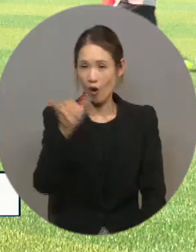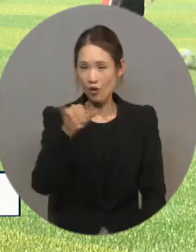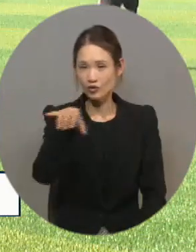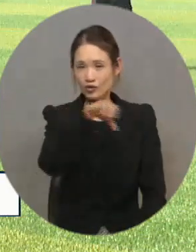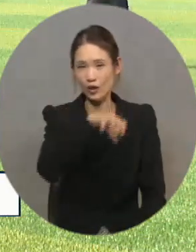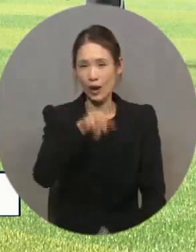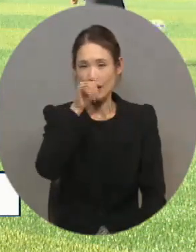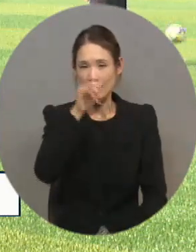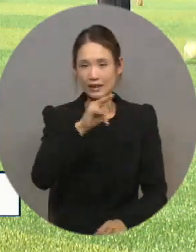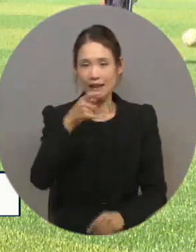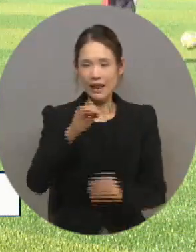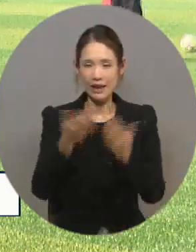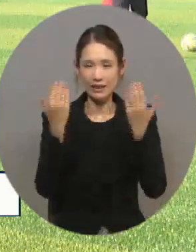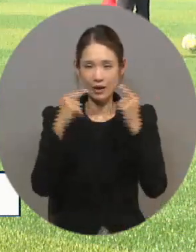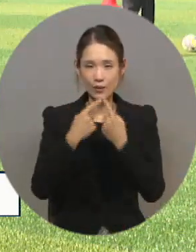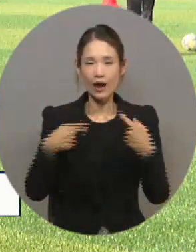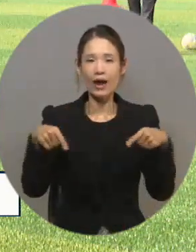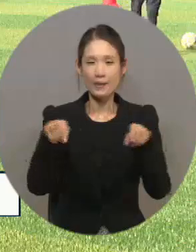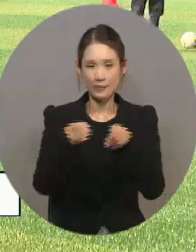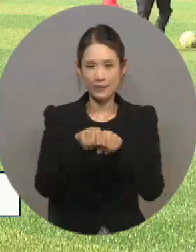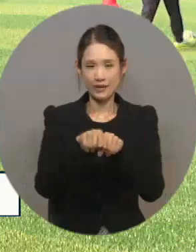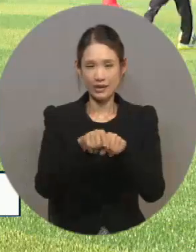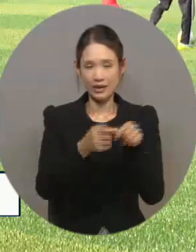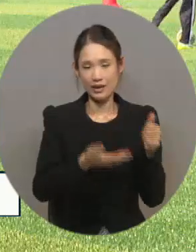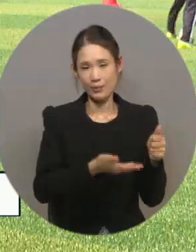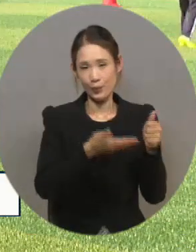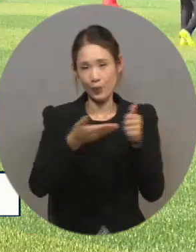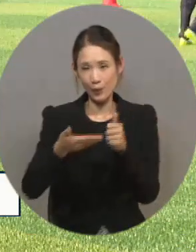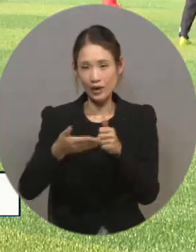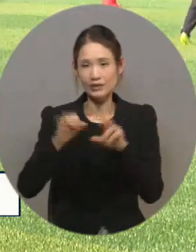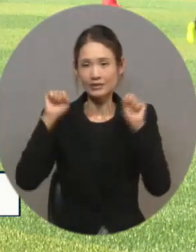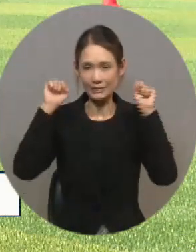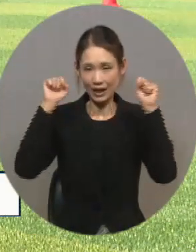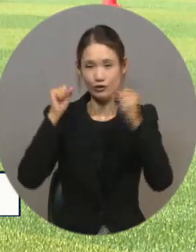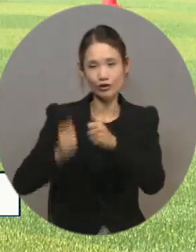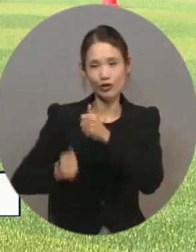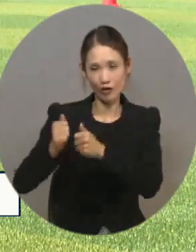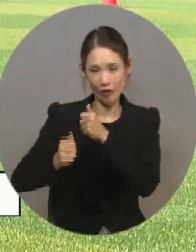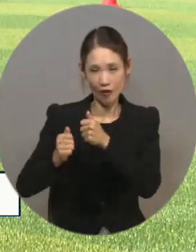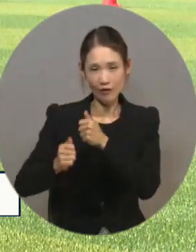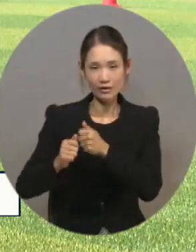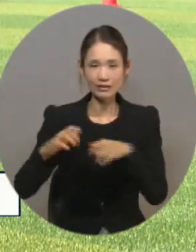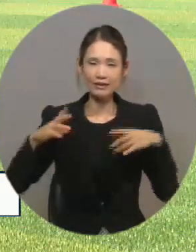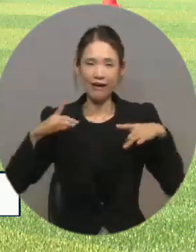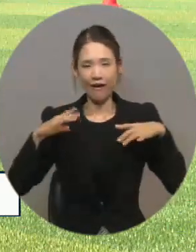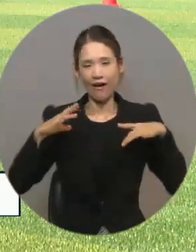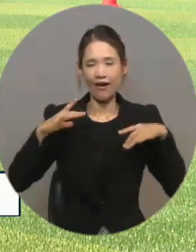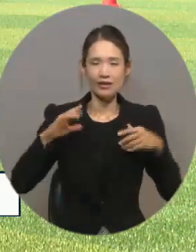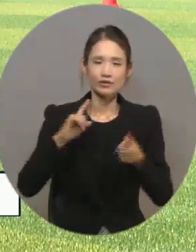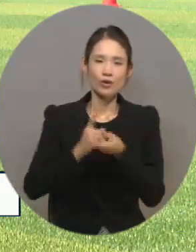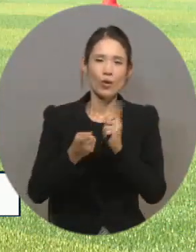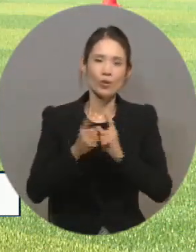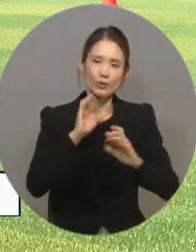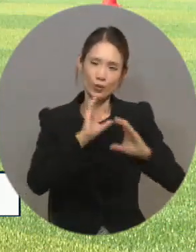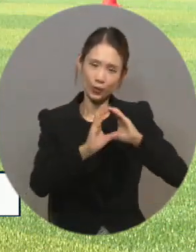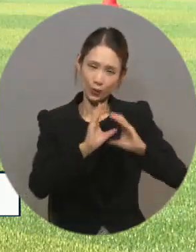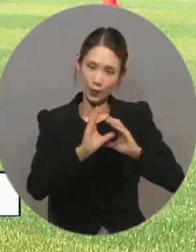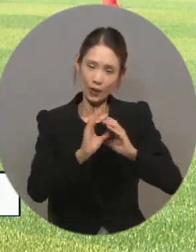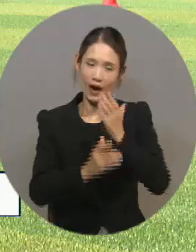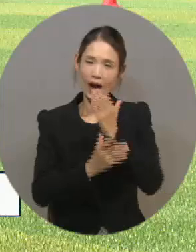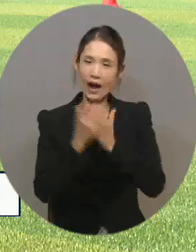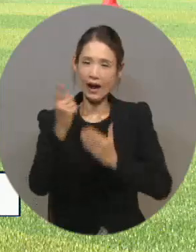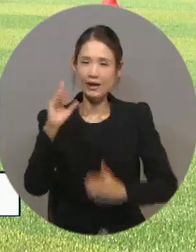탈북민 대안학교 학생들을 좀 이 자리에 모셔서 같이 체육 경기 또 장기자랑 이런 걸로 해서 서로 소통도